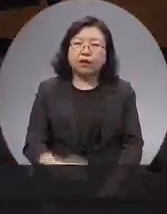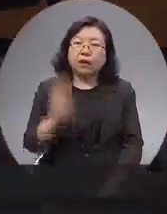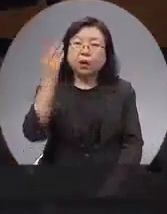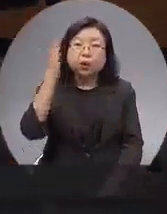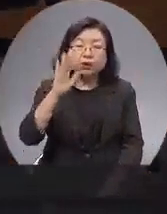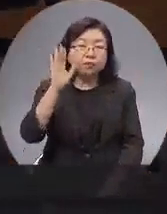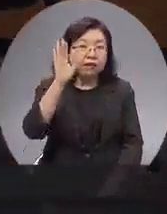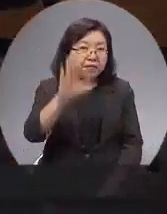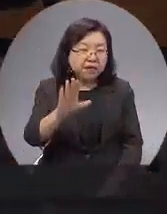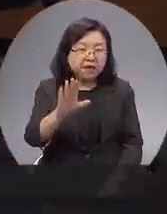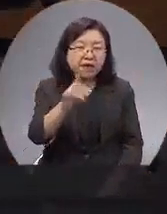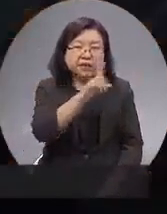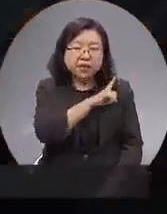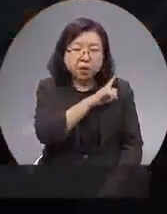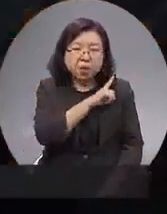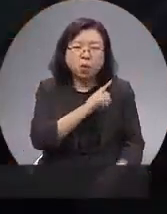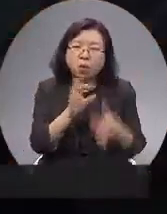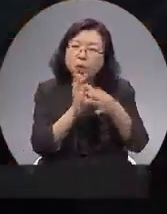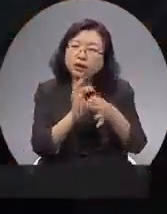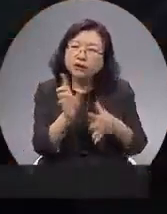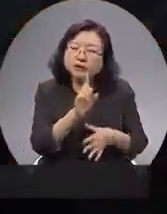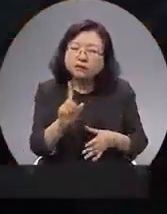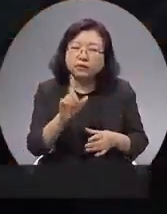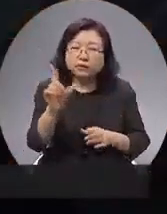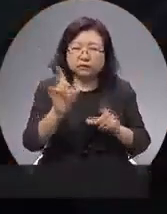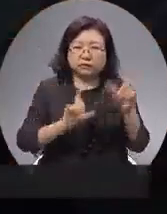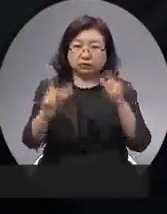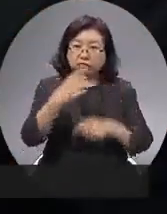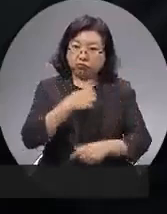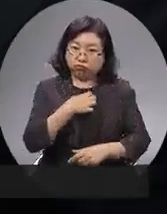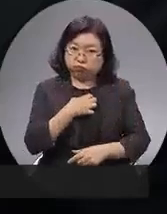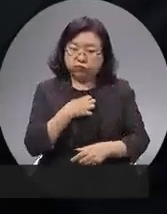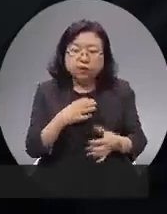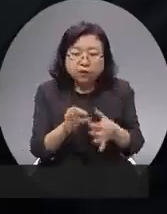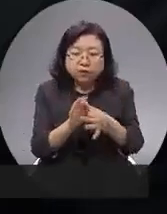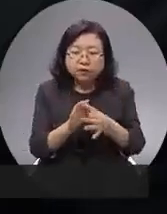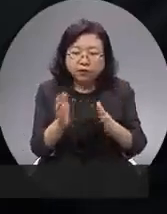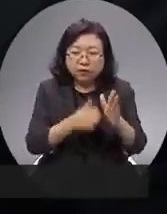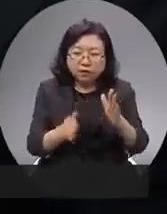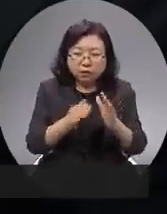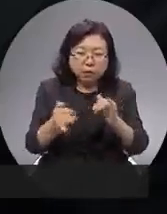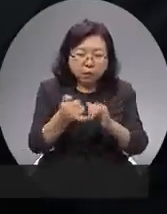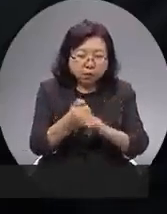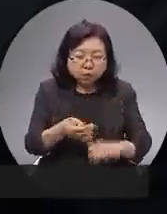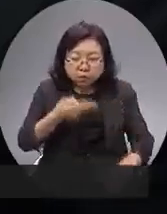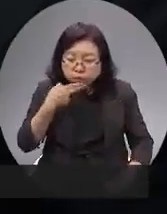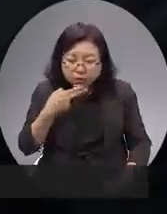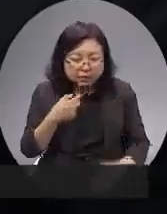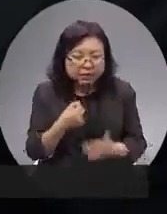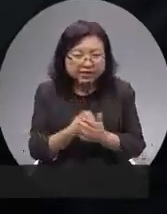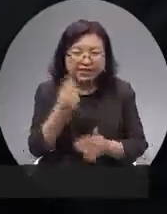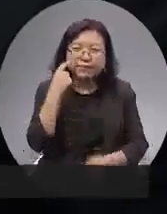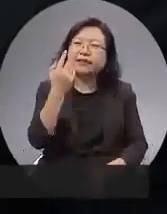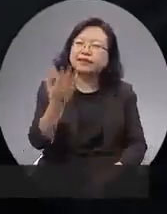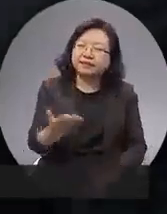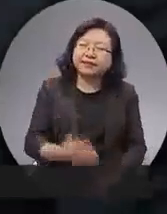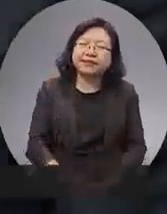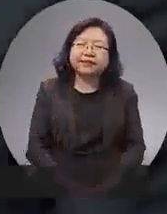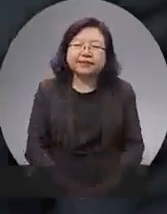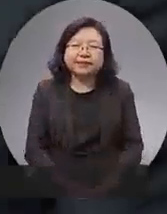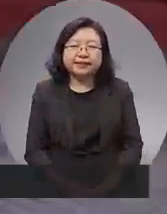세대의 큰 화두가 기후 위기인데요. 기후 위기 관련 공약이 보이지 않아서 이 부분 질문을 좀 드리고